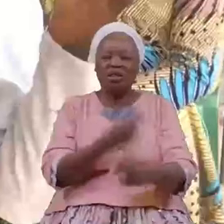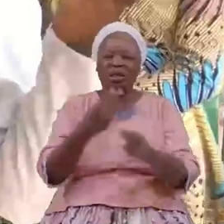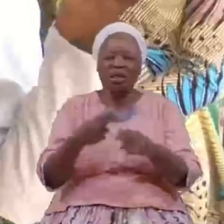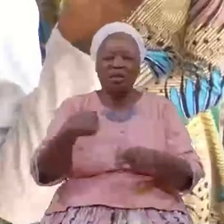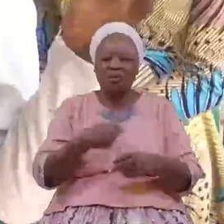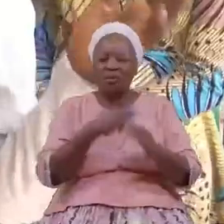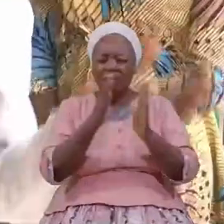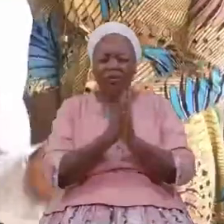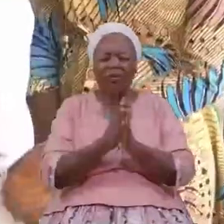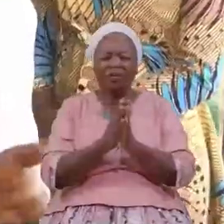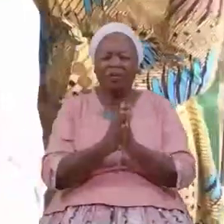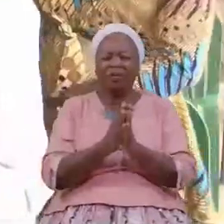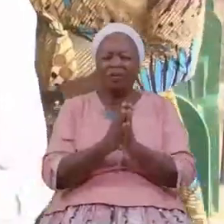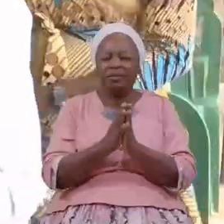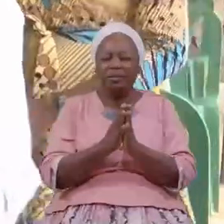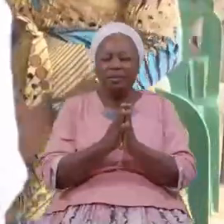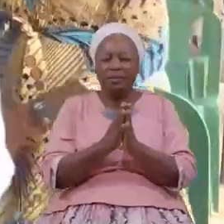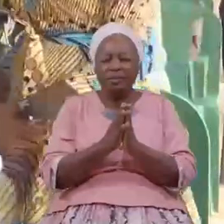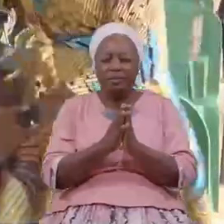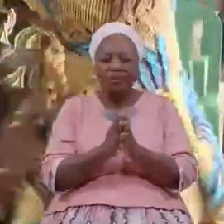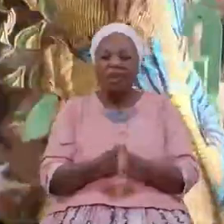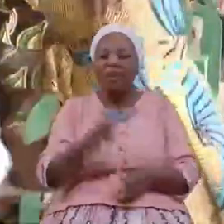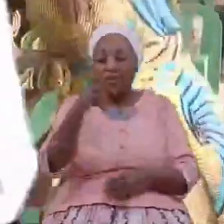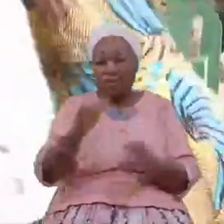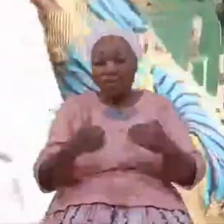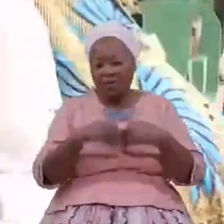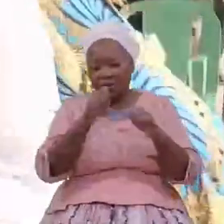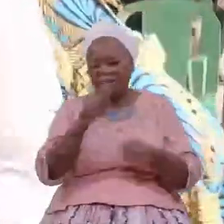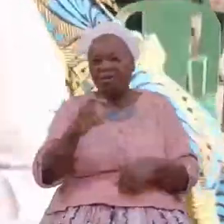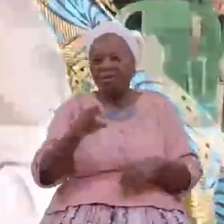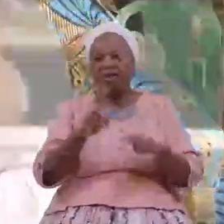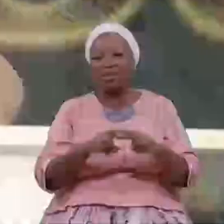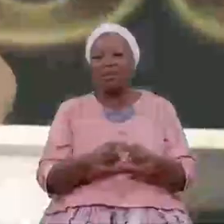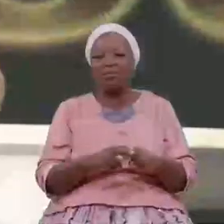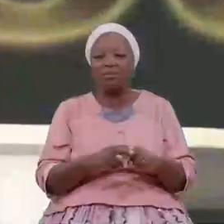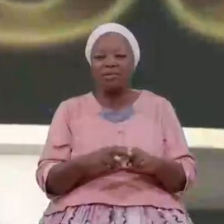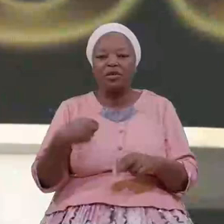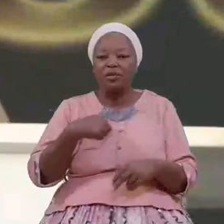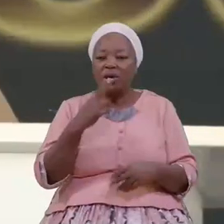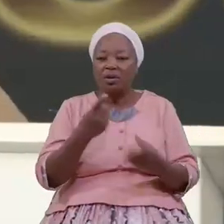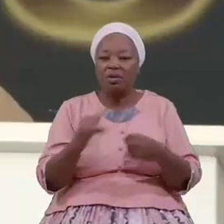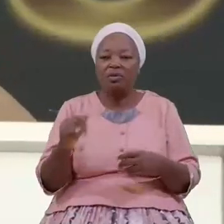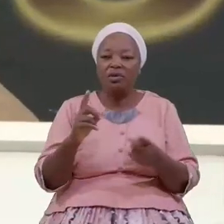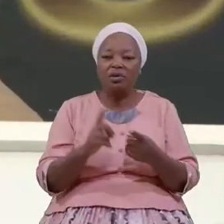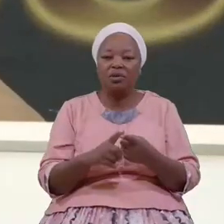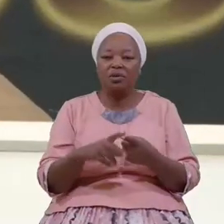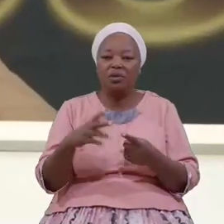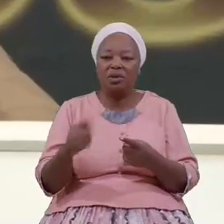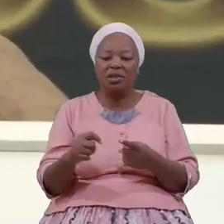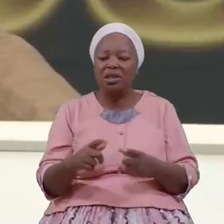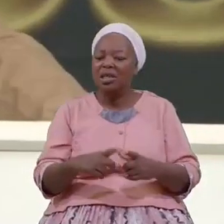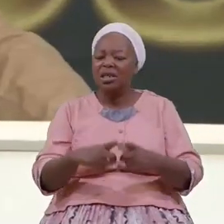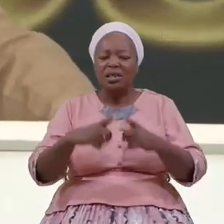de Jésus, nous prions. Le Seigneur vous a béni, assoyez-vous. Nous